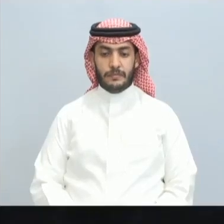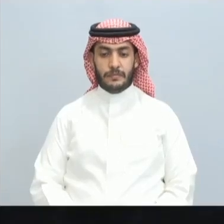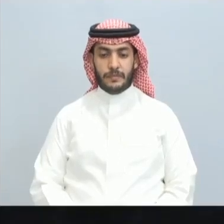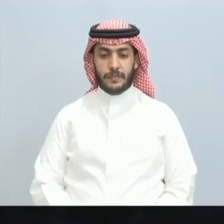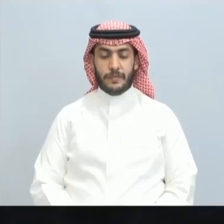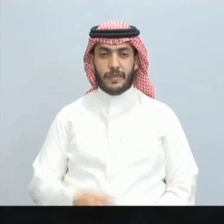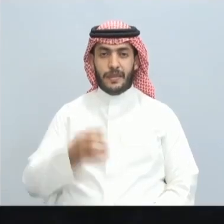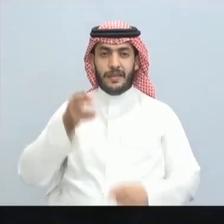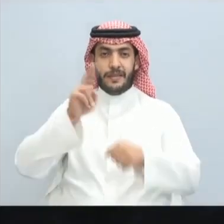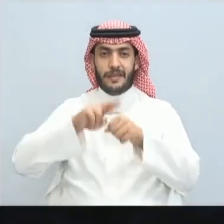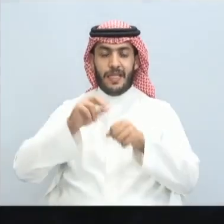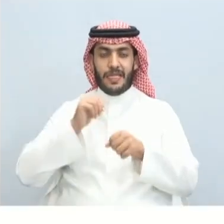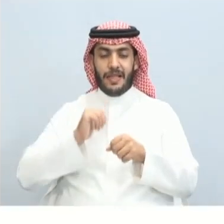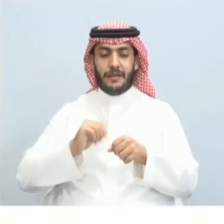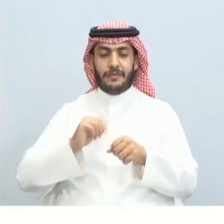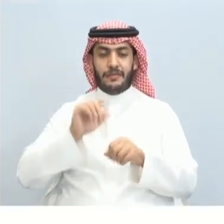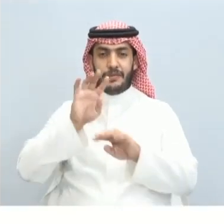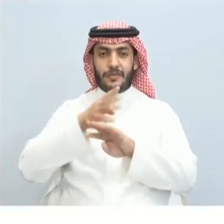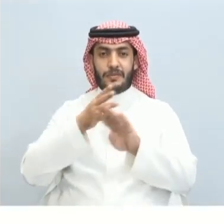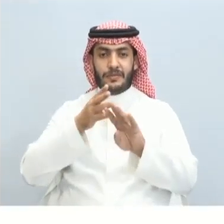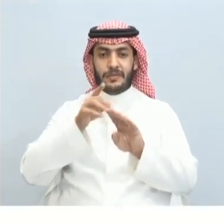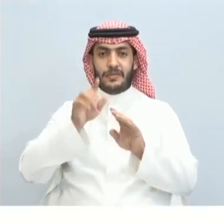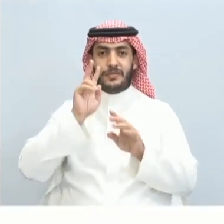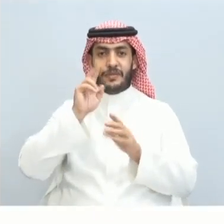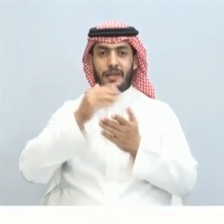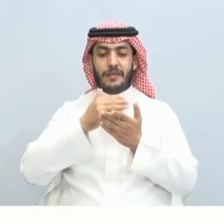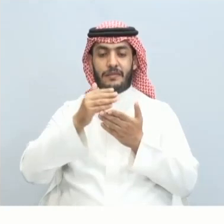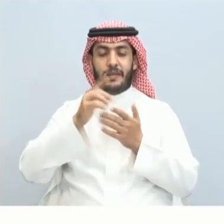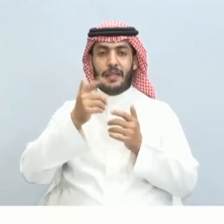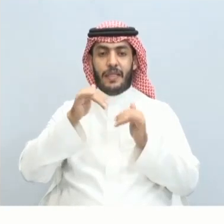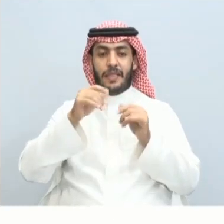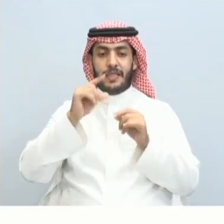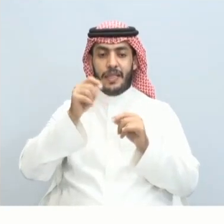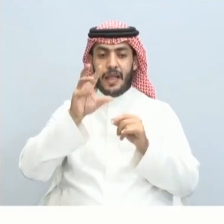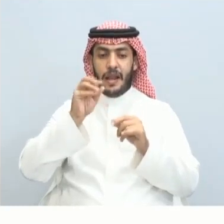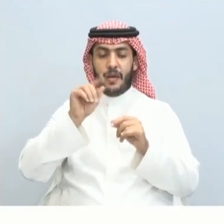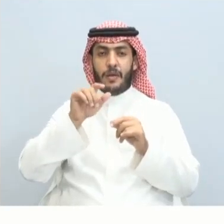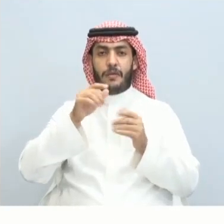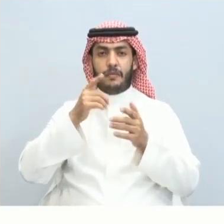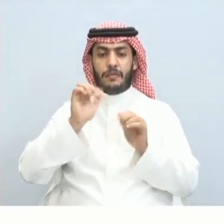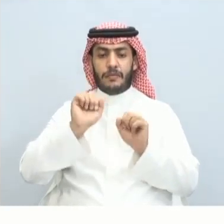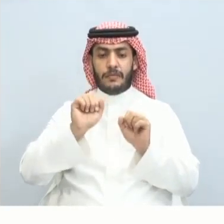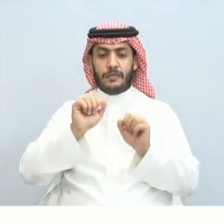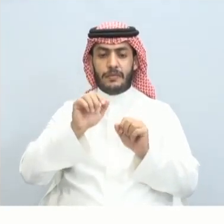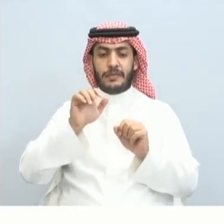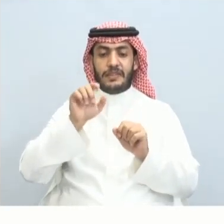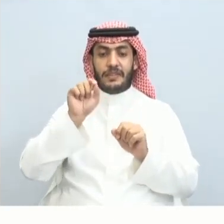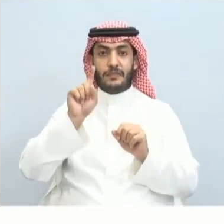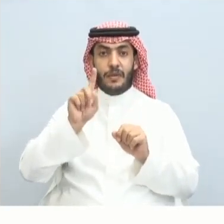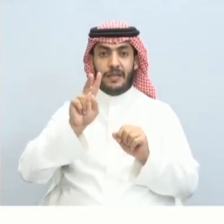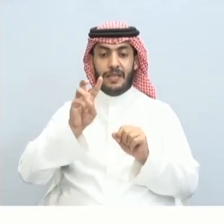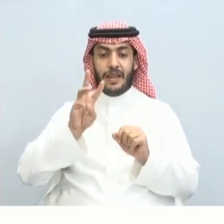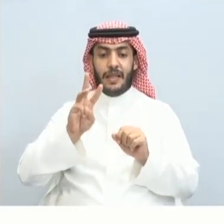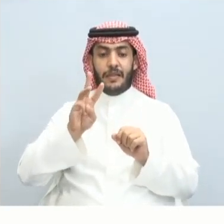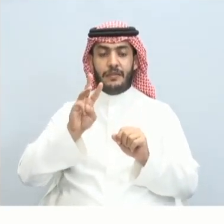الان نعود اليكم يا احبه نريد ان نقوم باكمال الجدول ونحدد مجال الداله ومداها لدينا قيم سين صفر وواحد